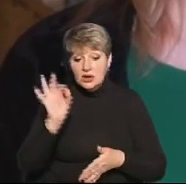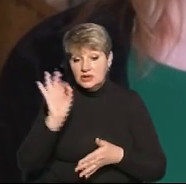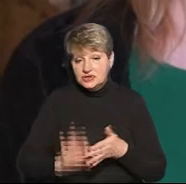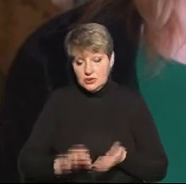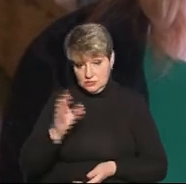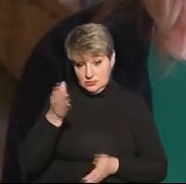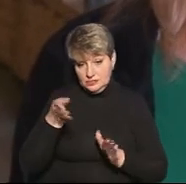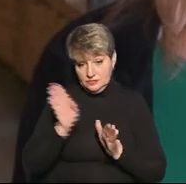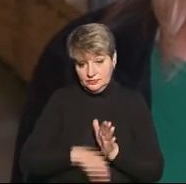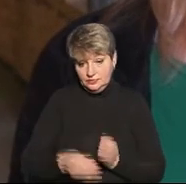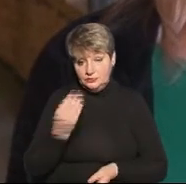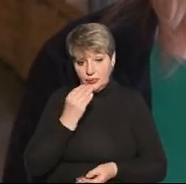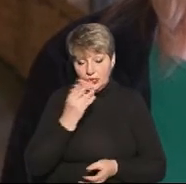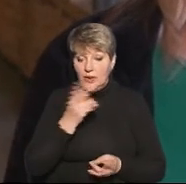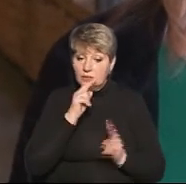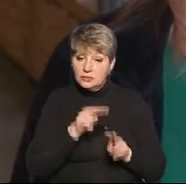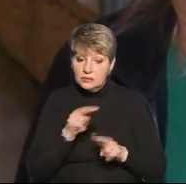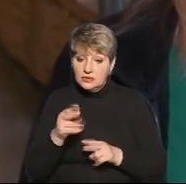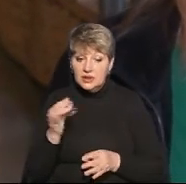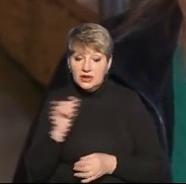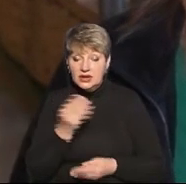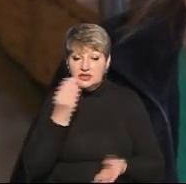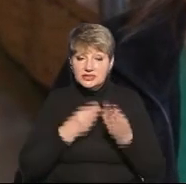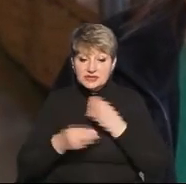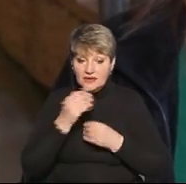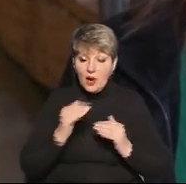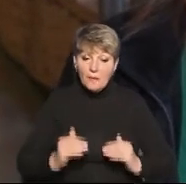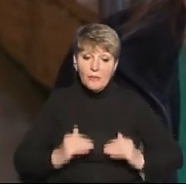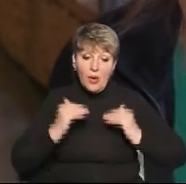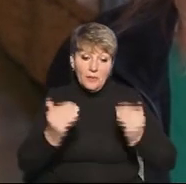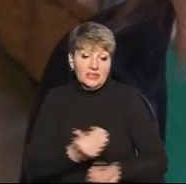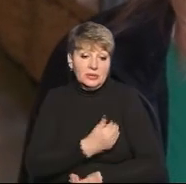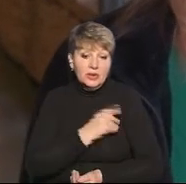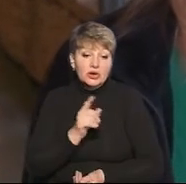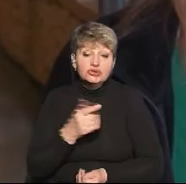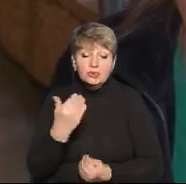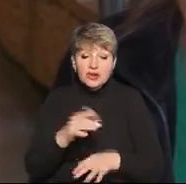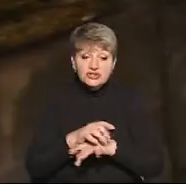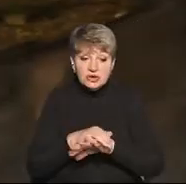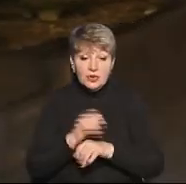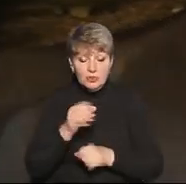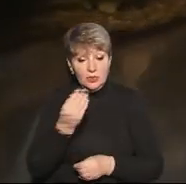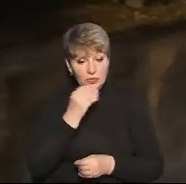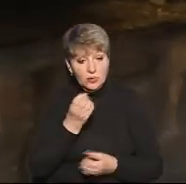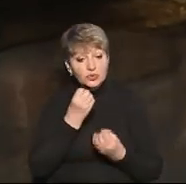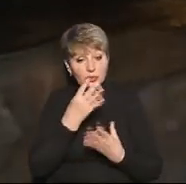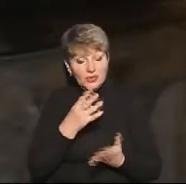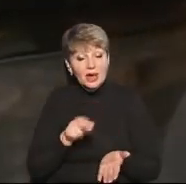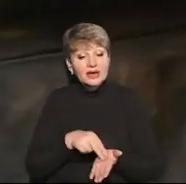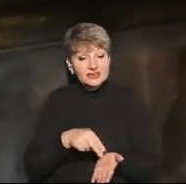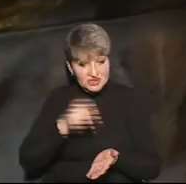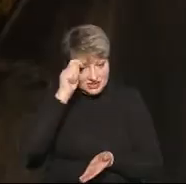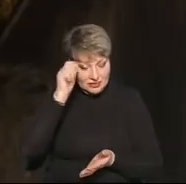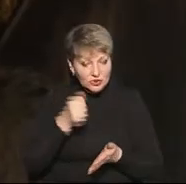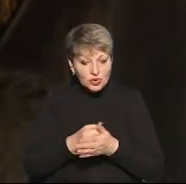гірше харчуватися. Цим потрібно слідкувати і штучно створювати піднімання температури, щоб тварина харчувалася добре. Черкасець Олександр